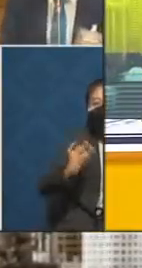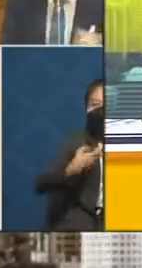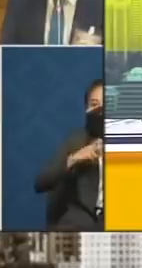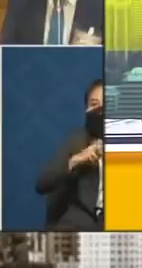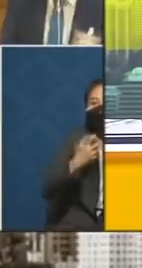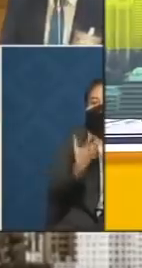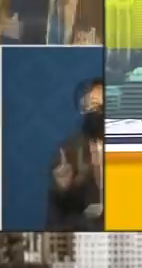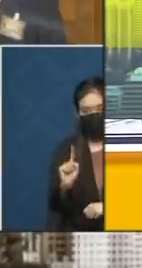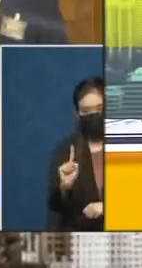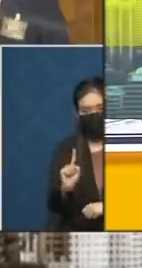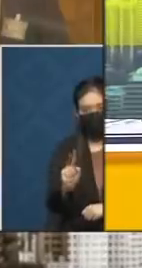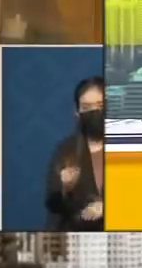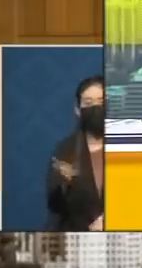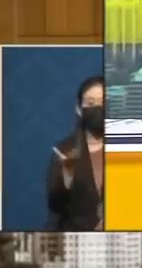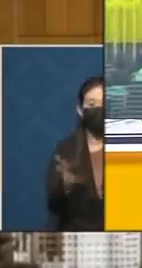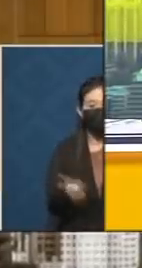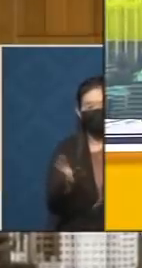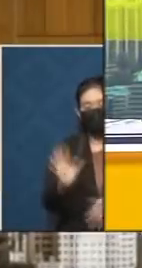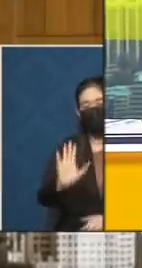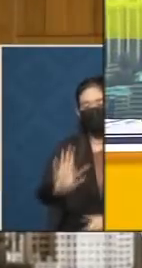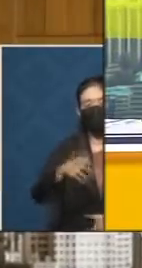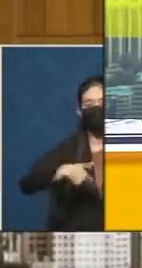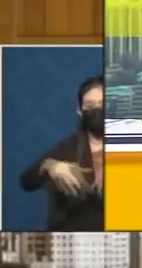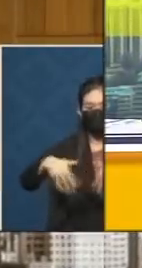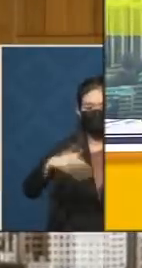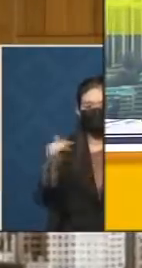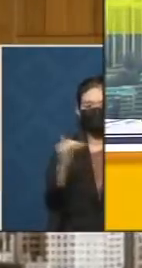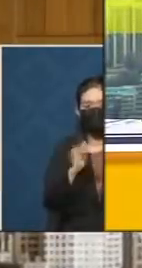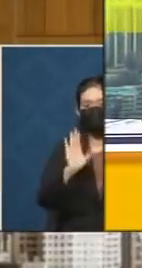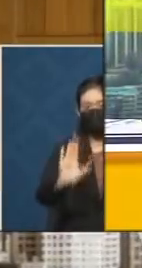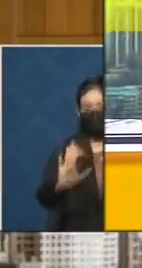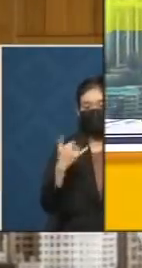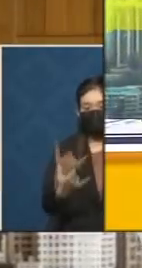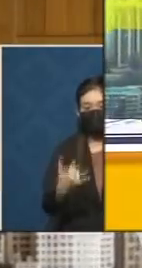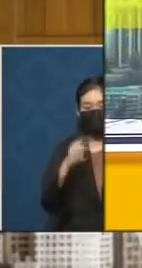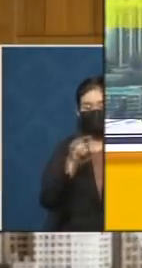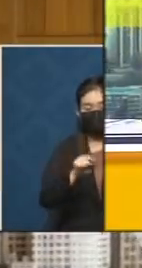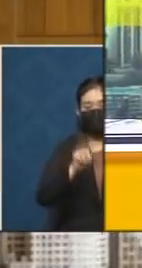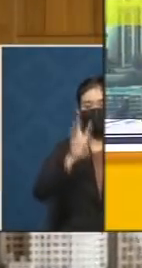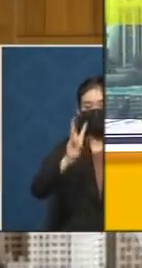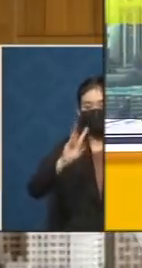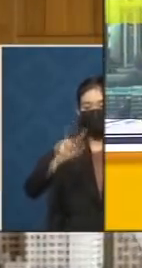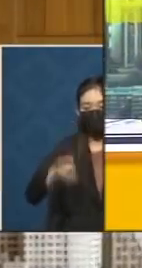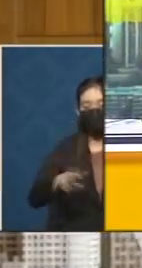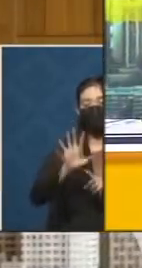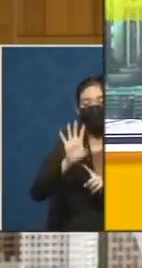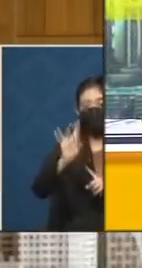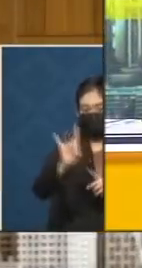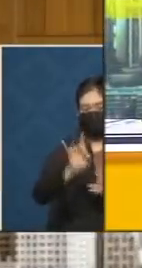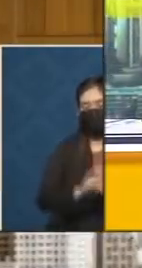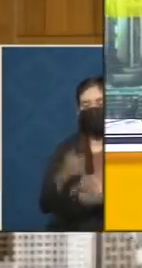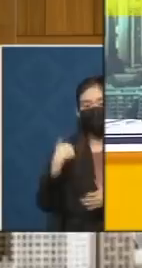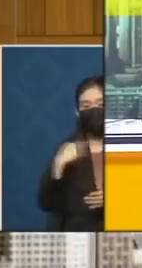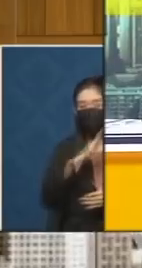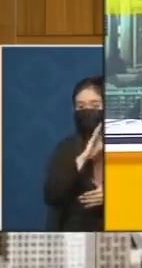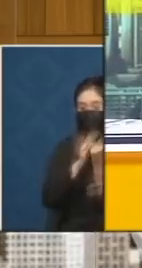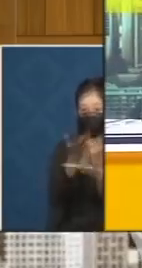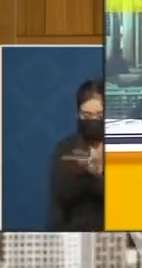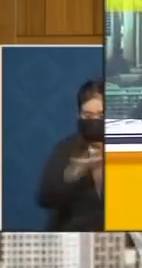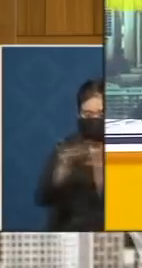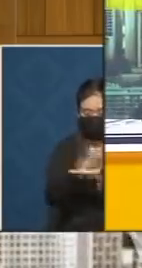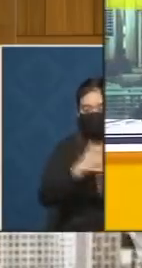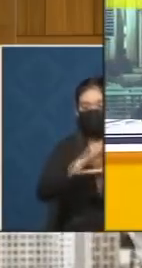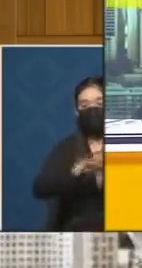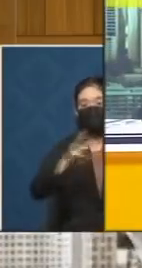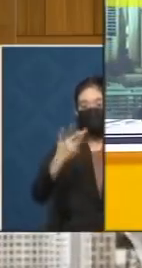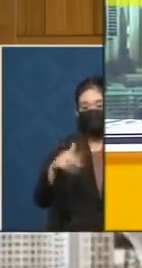มีที่ไหน ย้ายเอื้อญาติก็มีนะ เออเห็นไหมครับเพราะฉะนั้นพูดบนหอคอยงาช้างเนี่ยแบบนักเรียนนอกมันพูดได้แต่ความเป็นจริงของประเ